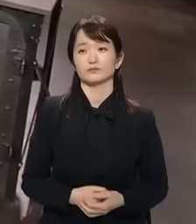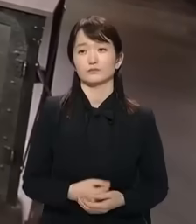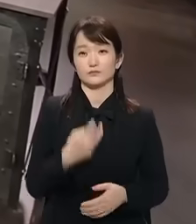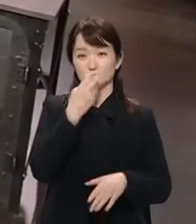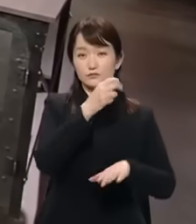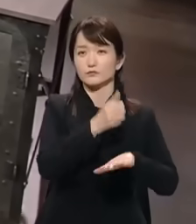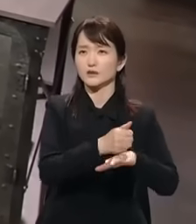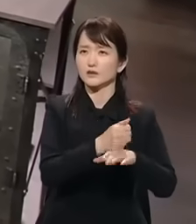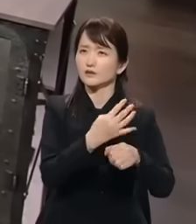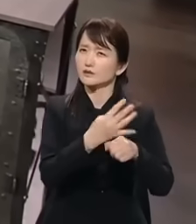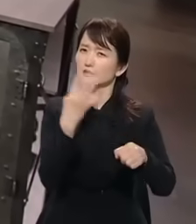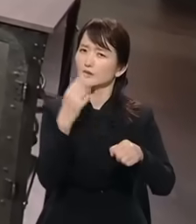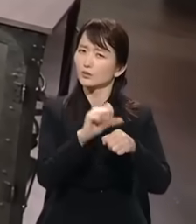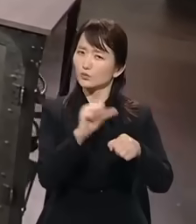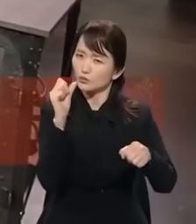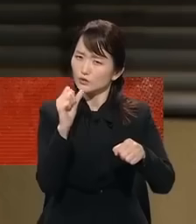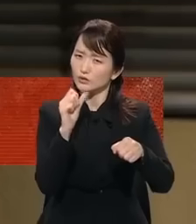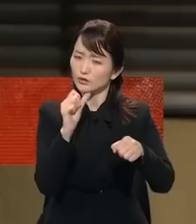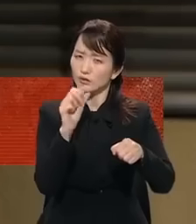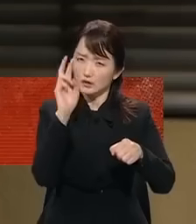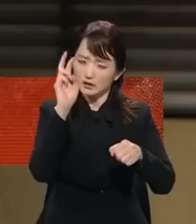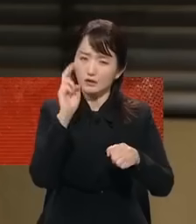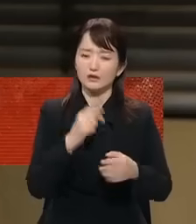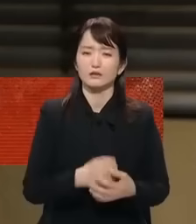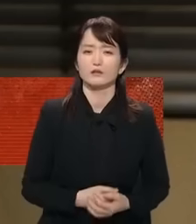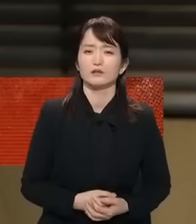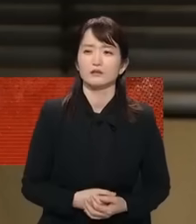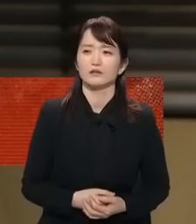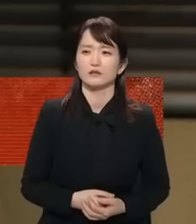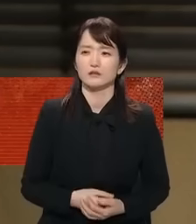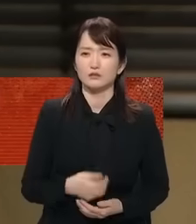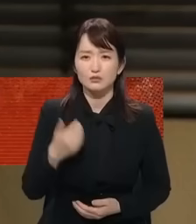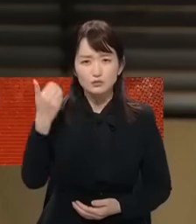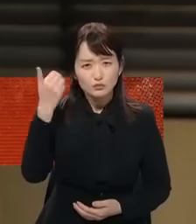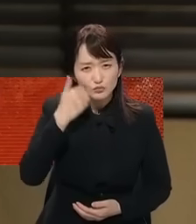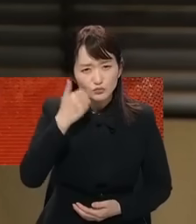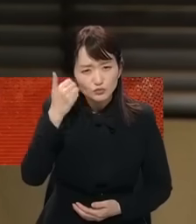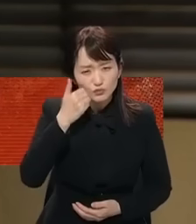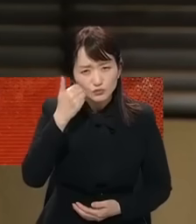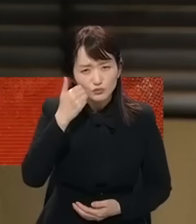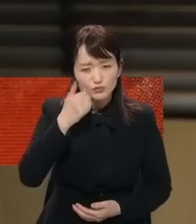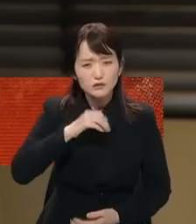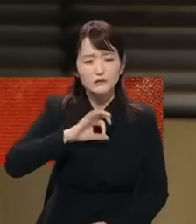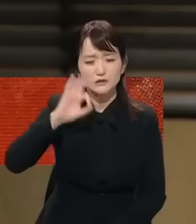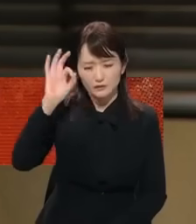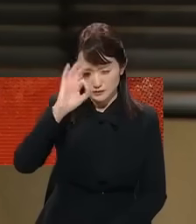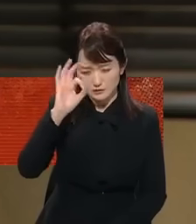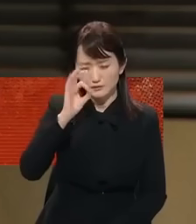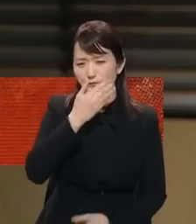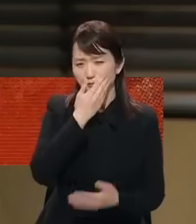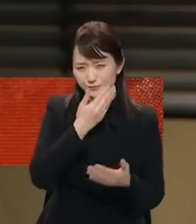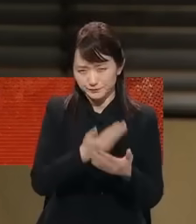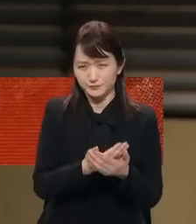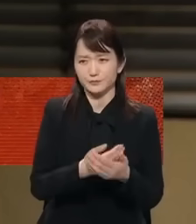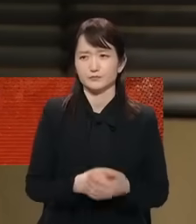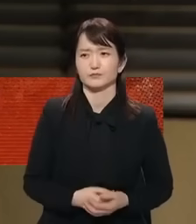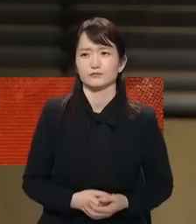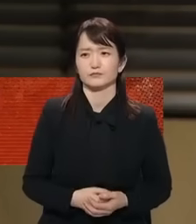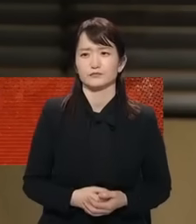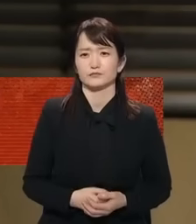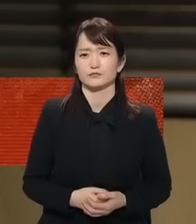한 45년 정도 된 걸로 추정을 했습니다 그래서 바로 이제이 누구의 어떻게 보면 신혼을 파악하는게 중요하지 않습니까 인근의